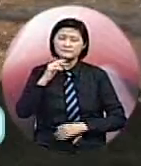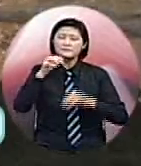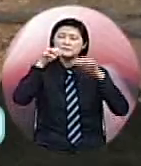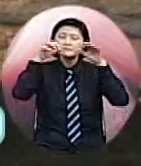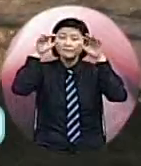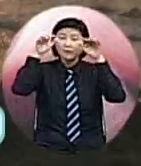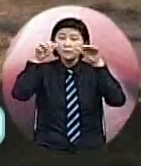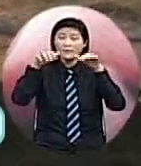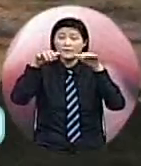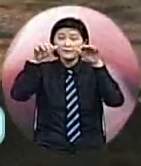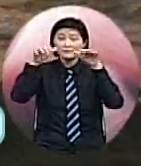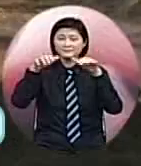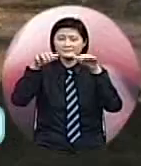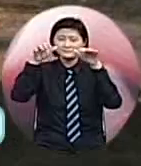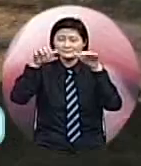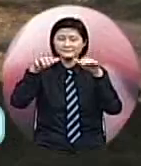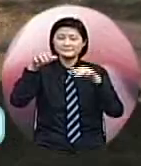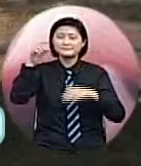준비는